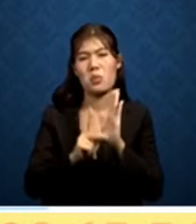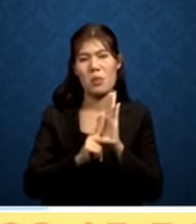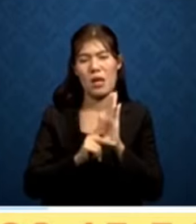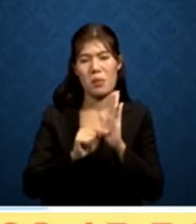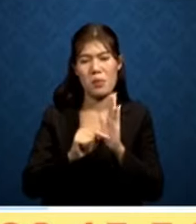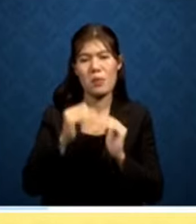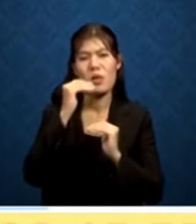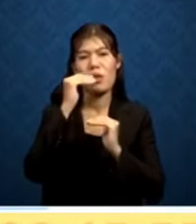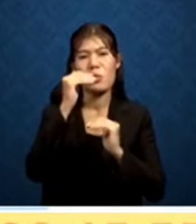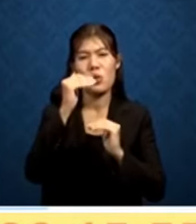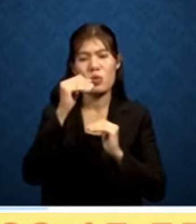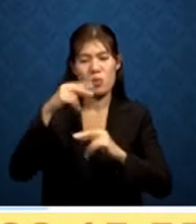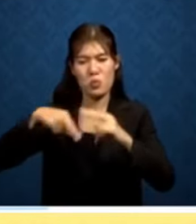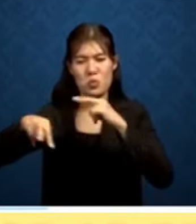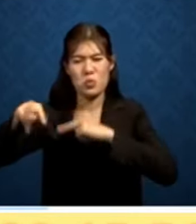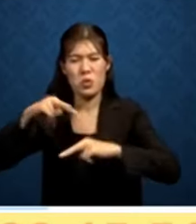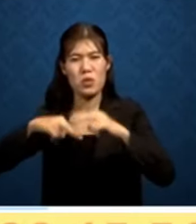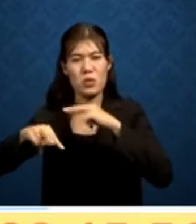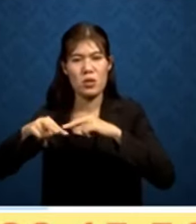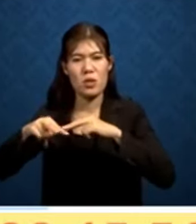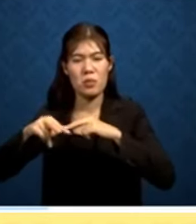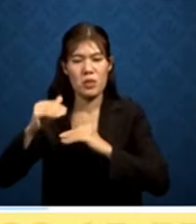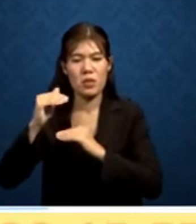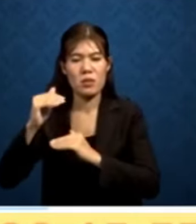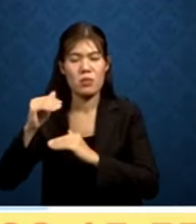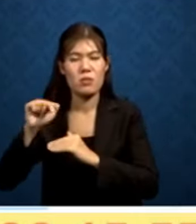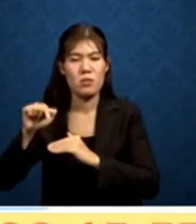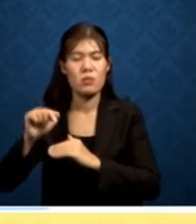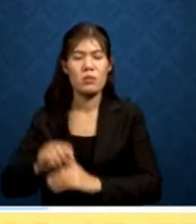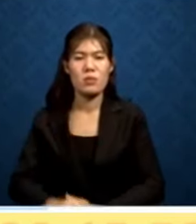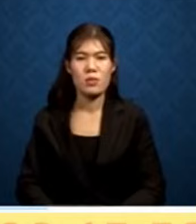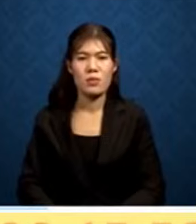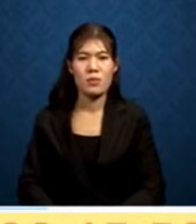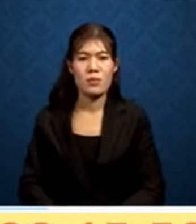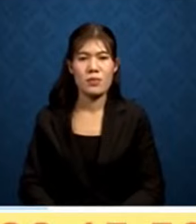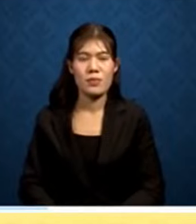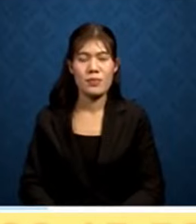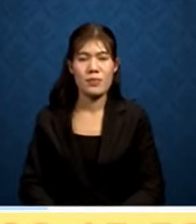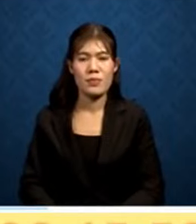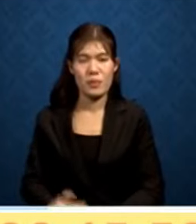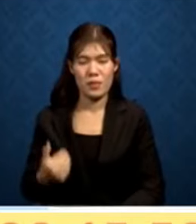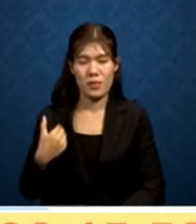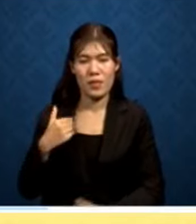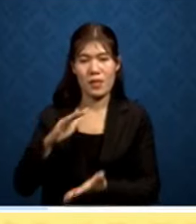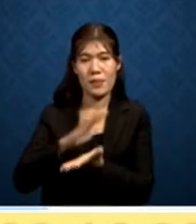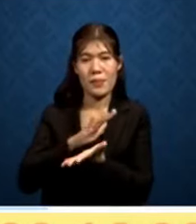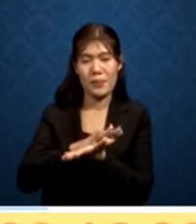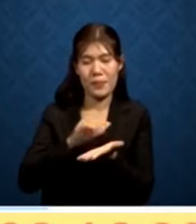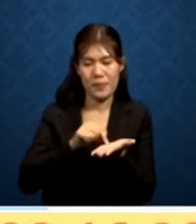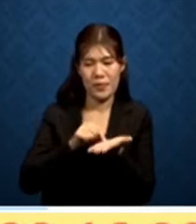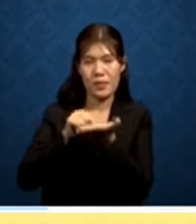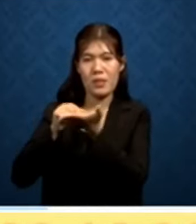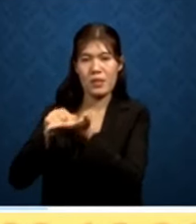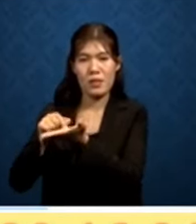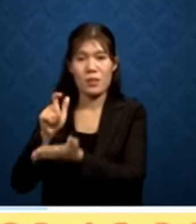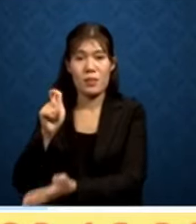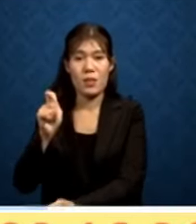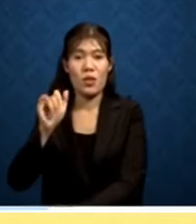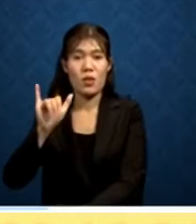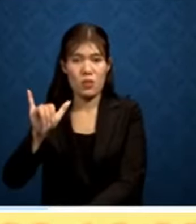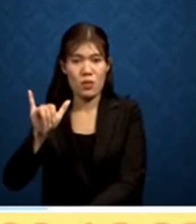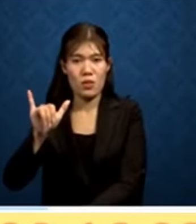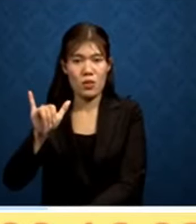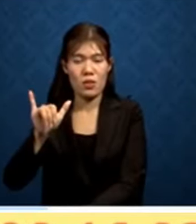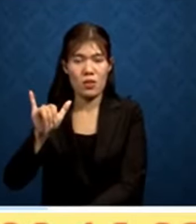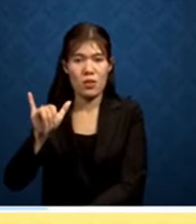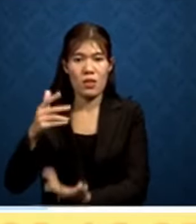เลยมหนังสือออกไปถหนวยงทเกี่ยคร้องเพื่อจะได้ร่วมกพจารณามหนัสือไปถึงที่อรย.ไปที่สัมานศ comก